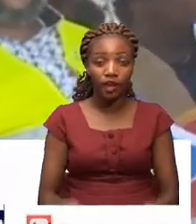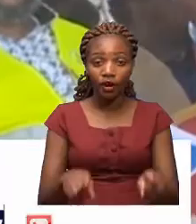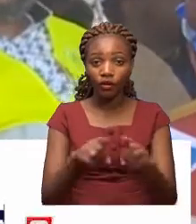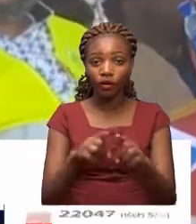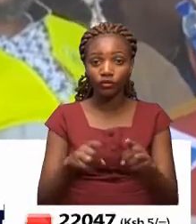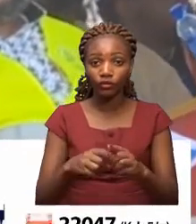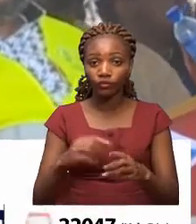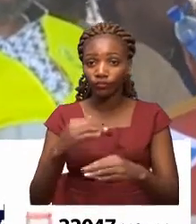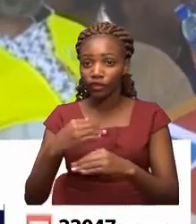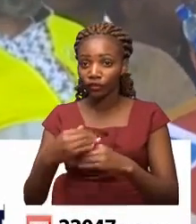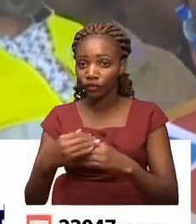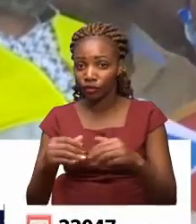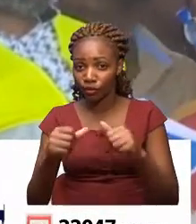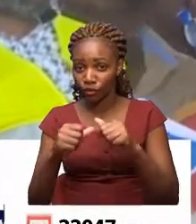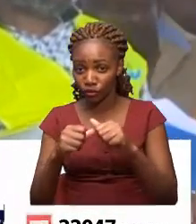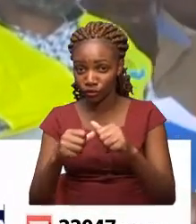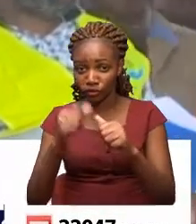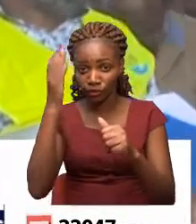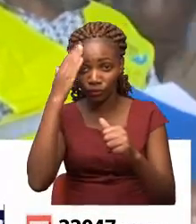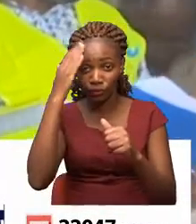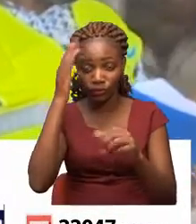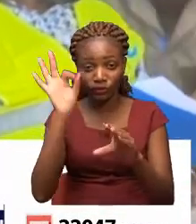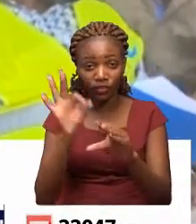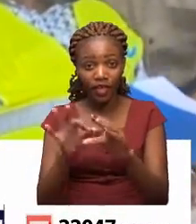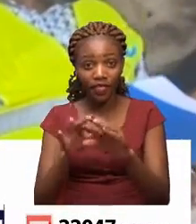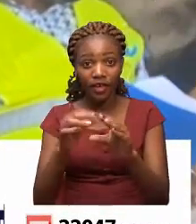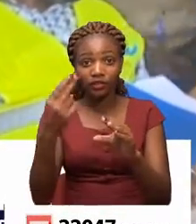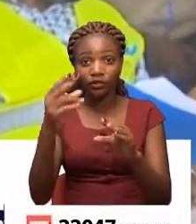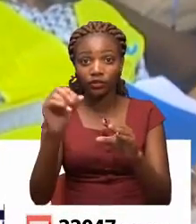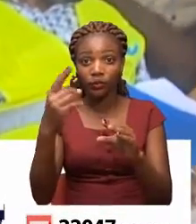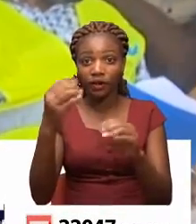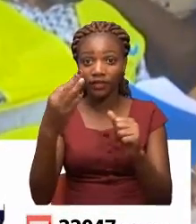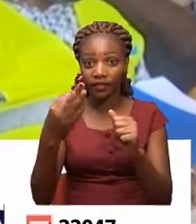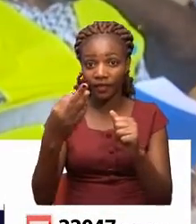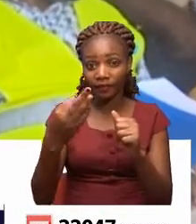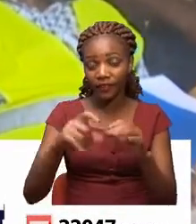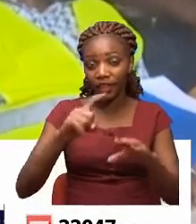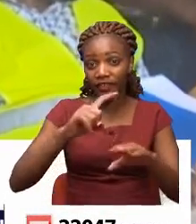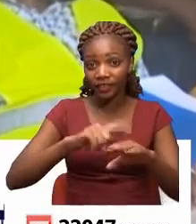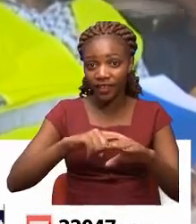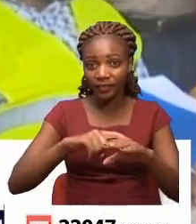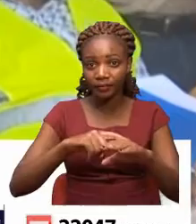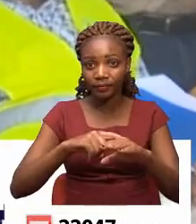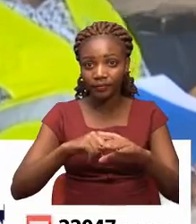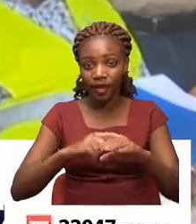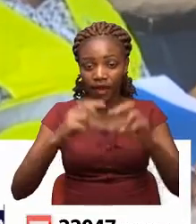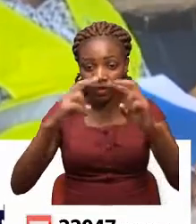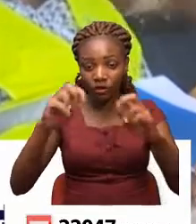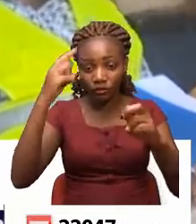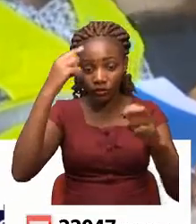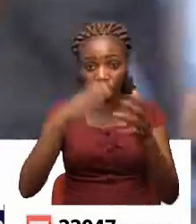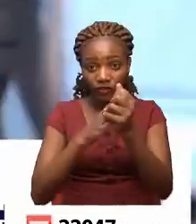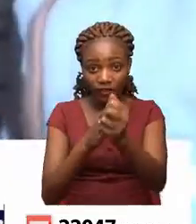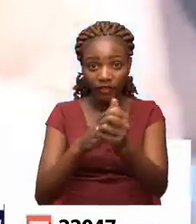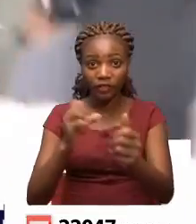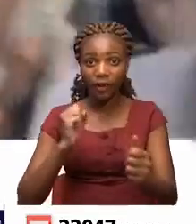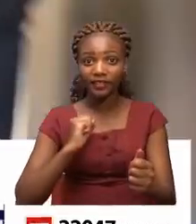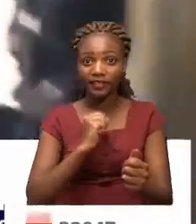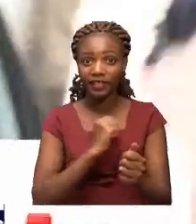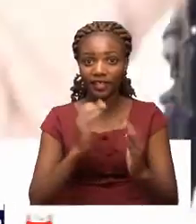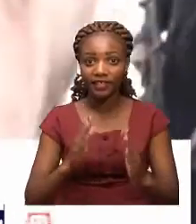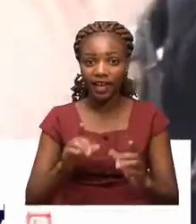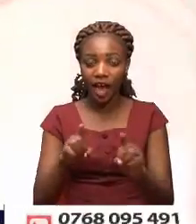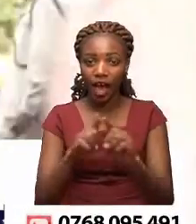endelea kuta katika uchu wa mwaka 2013 pale ambo alwe kuan watha senet na kuma